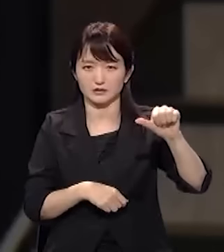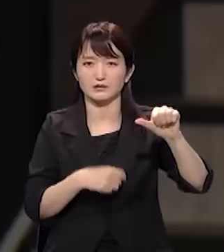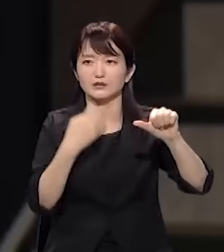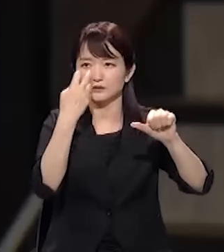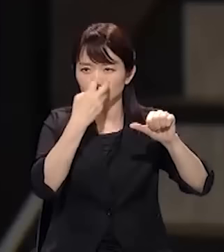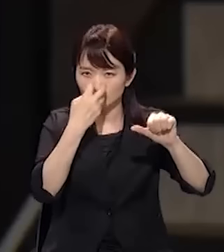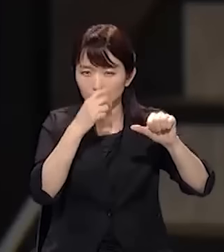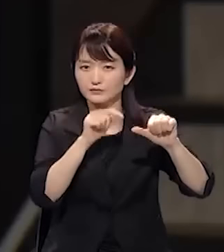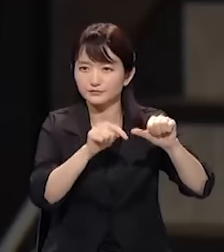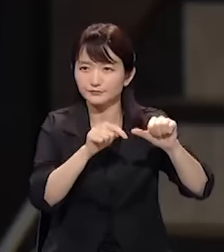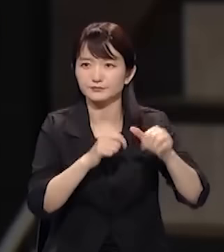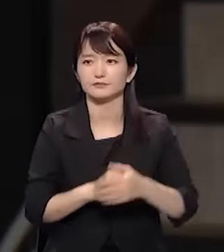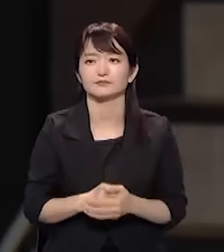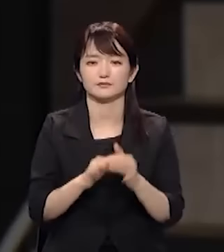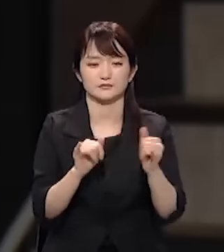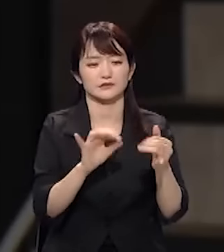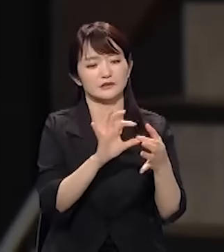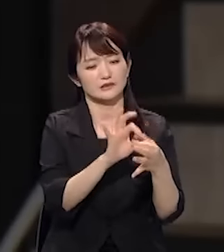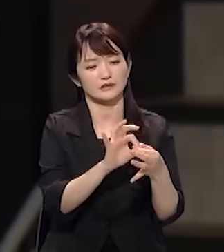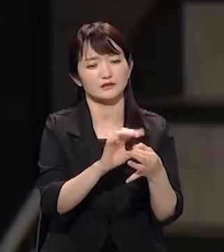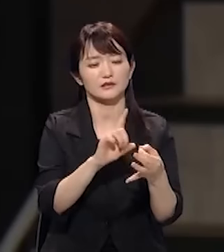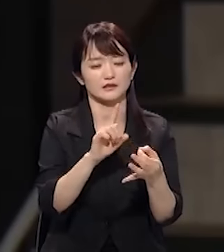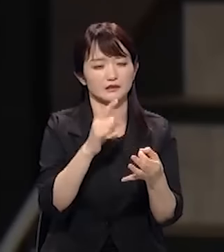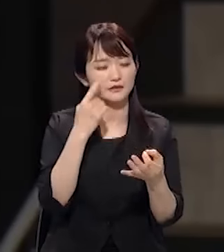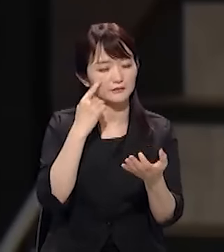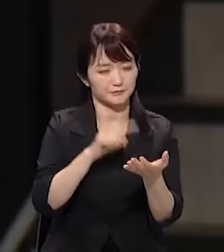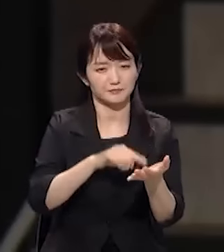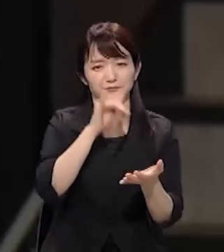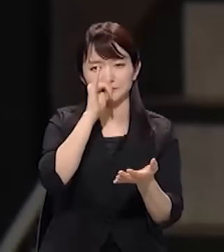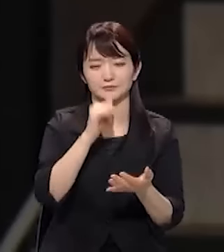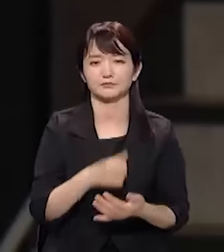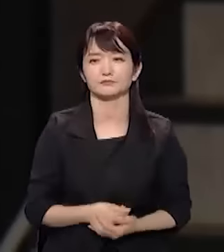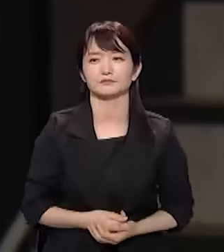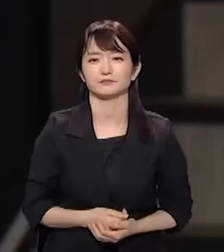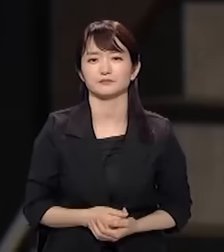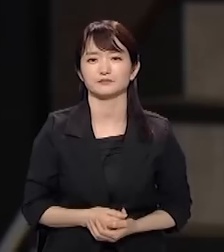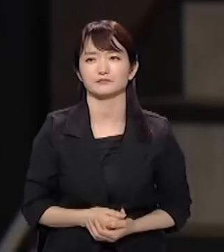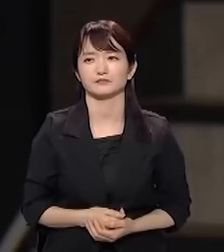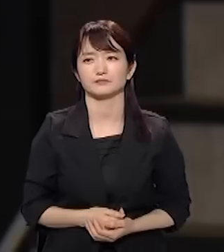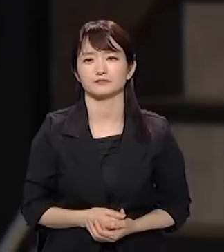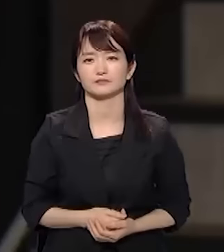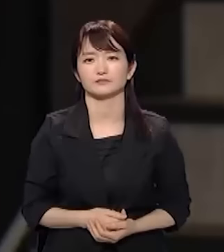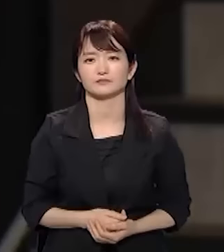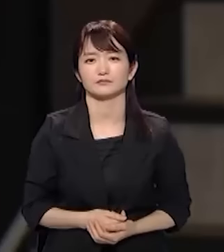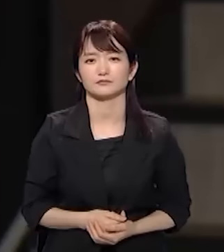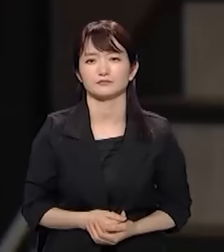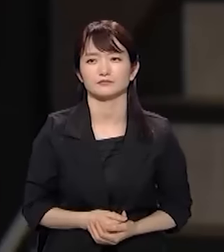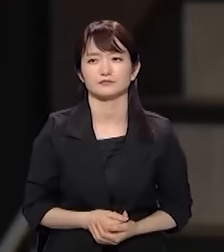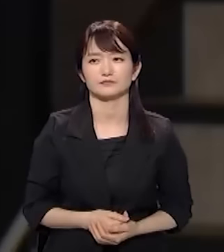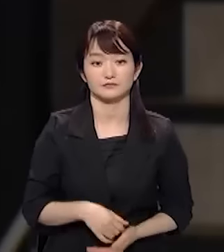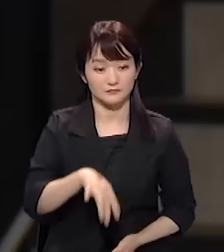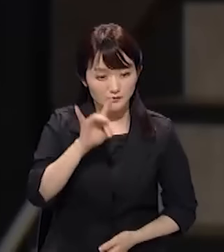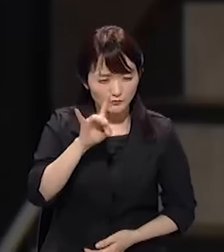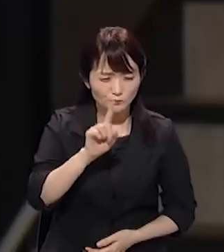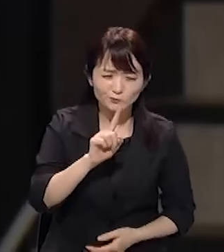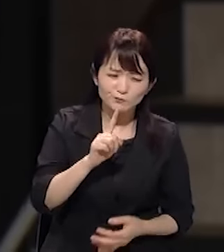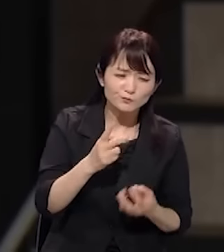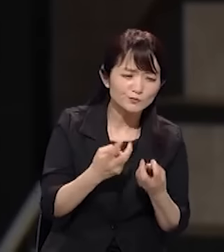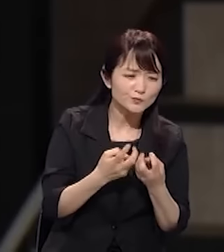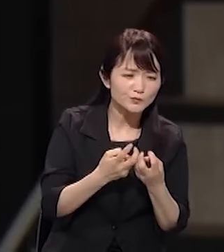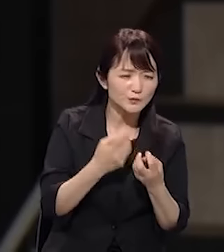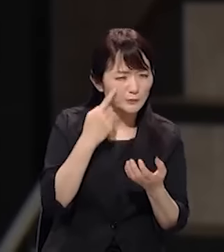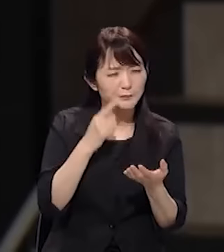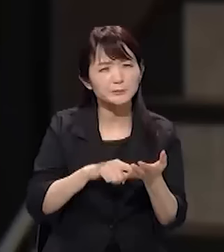되면 그게 이제 인간 관계가 나올 수 있거든요 제가 볼 때는 이게 상당히 좀 처음에는 가닥을 잡기는 쉽지